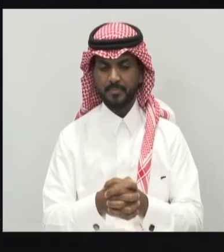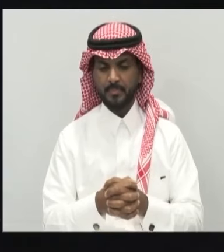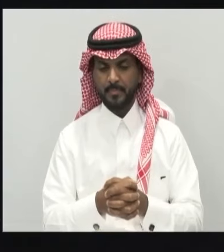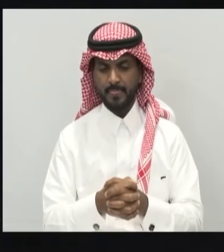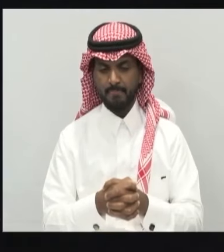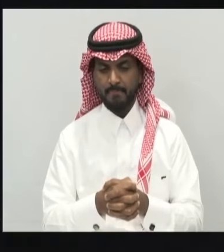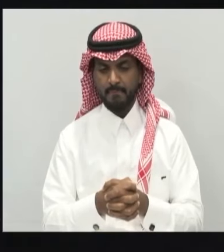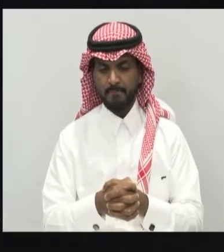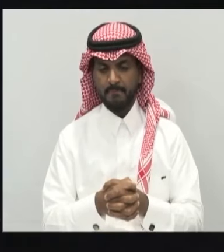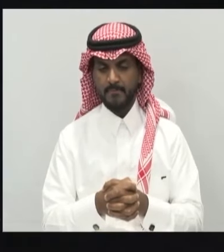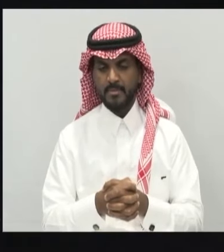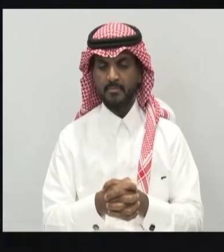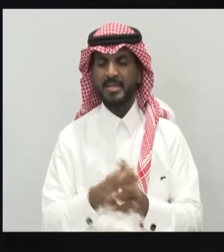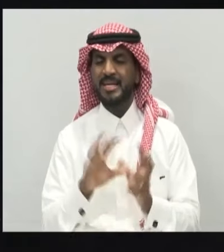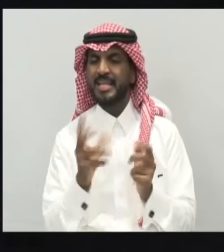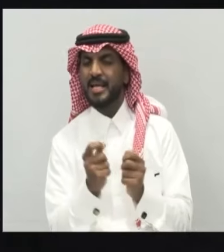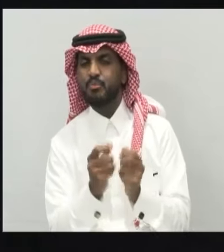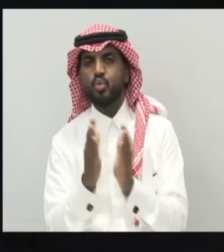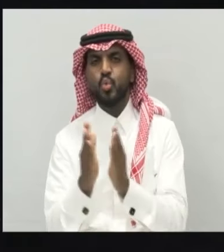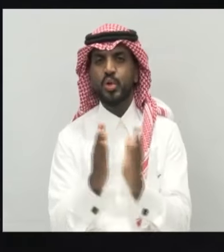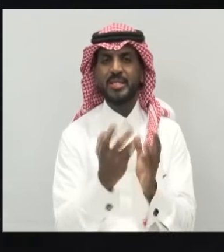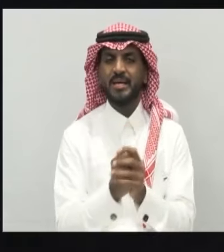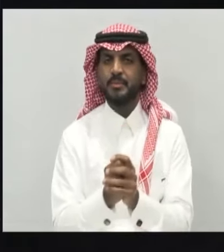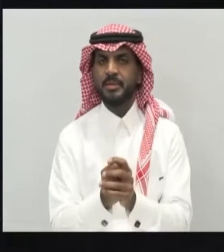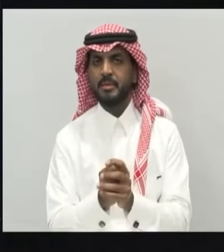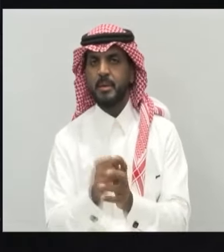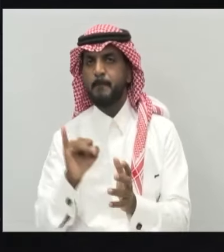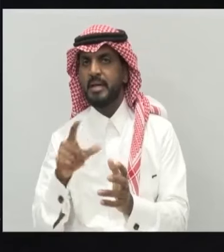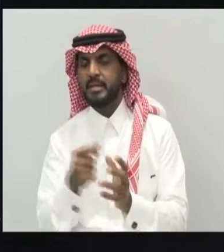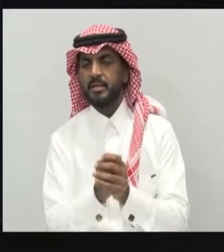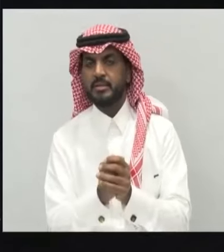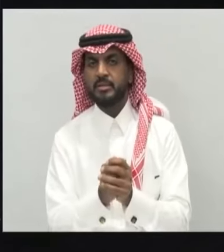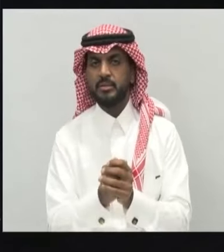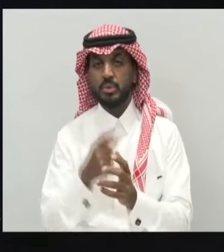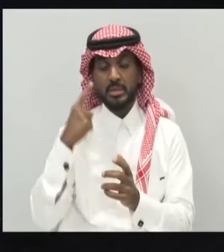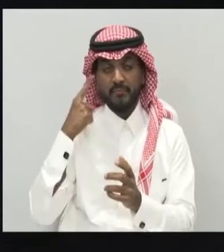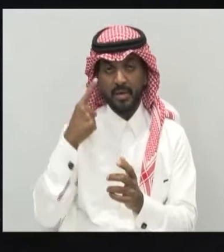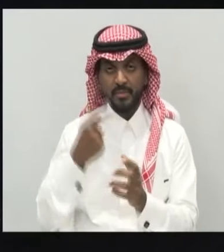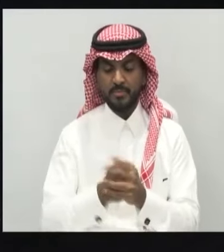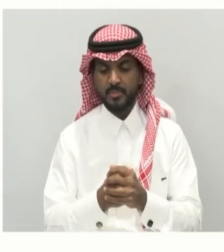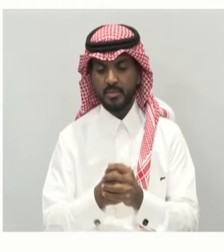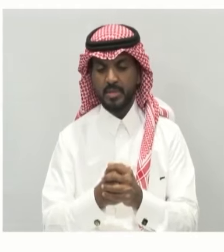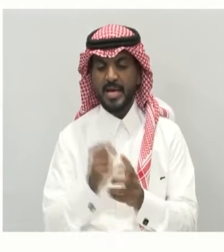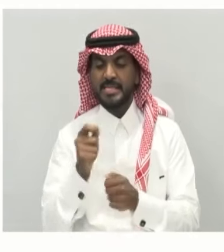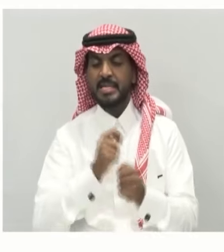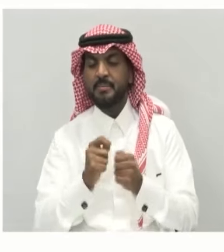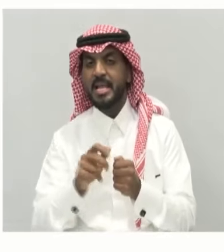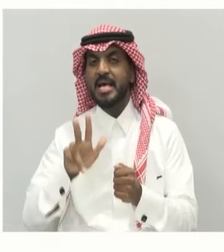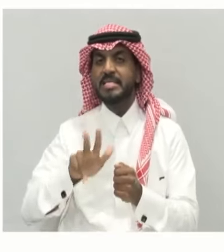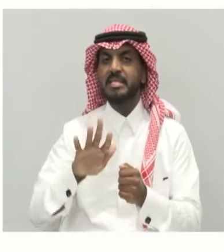على مقدار كل وحده من الوحدات بارك الله فيكم حتى نستطيع ان نتخيلها يقول استعمل